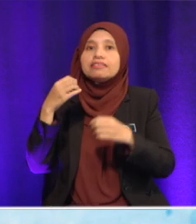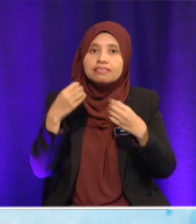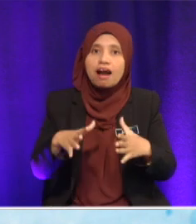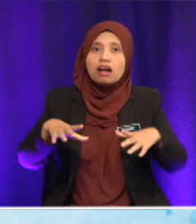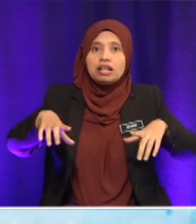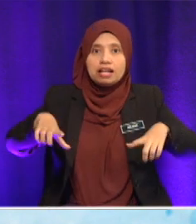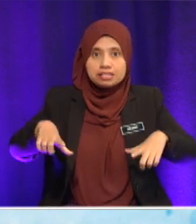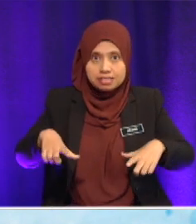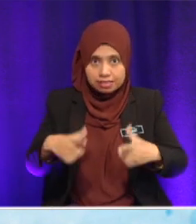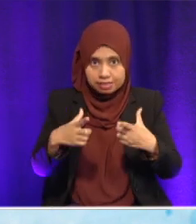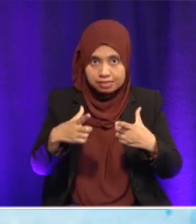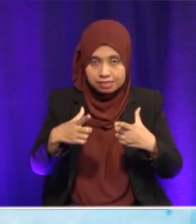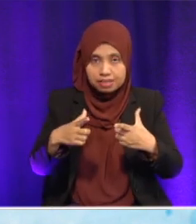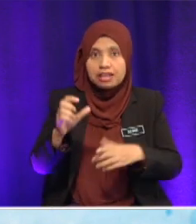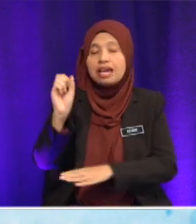yaitu kandungan